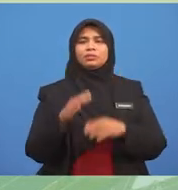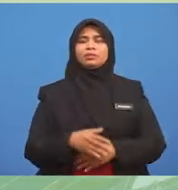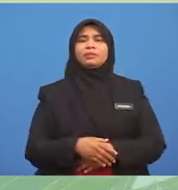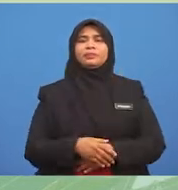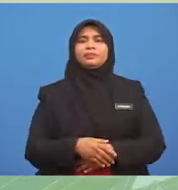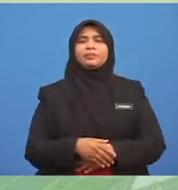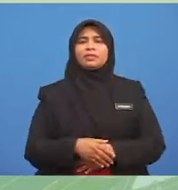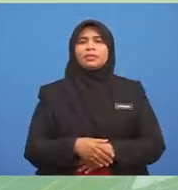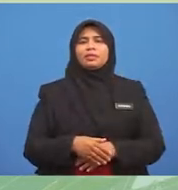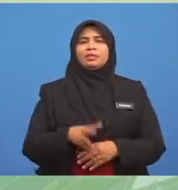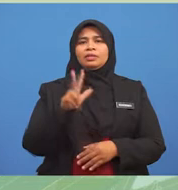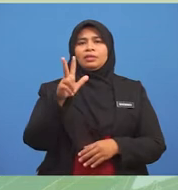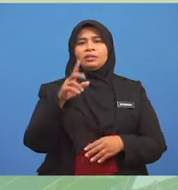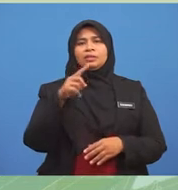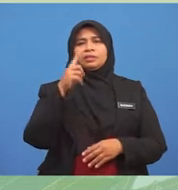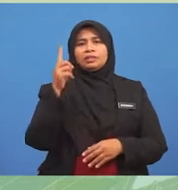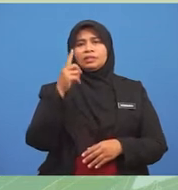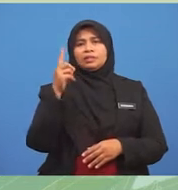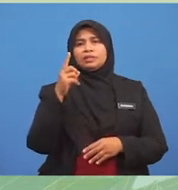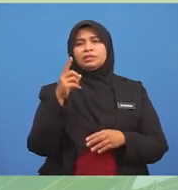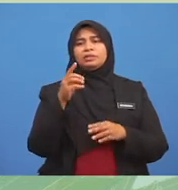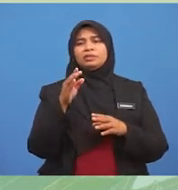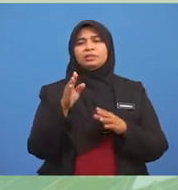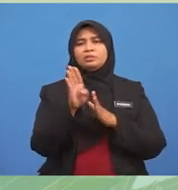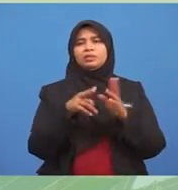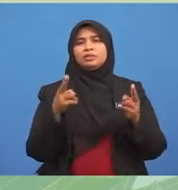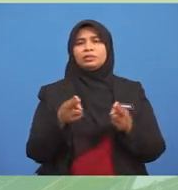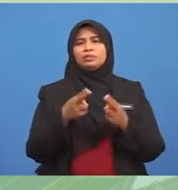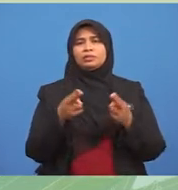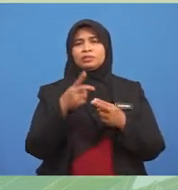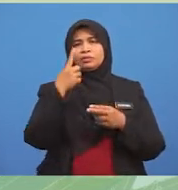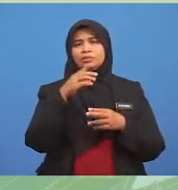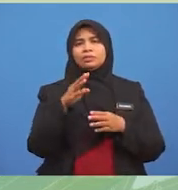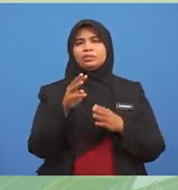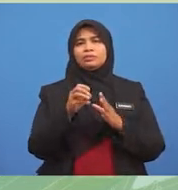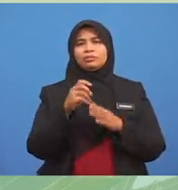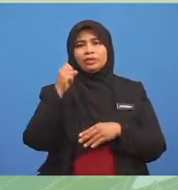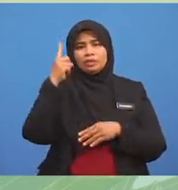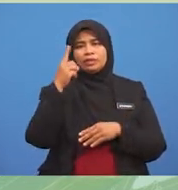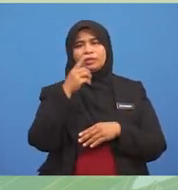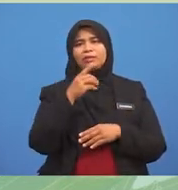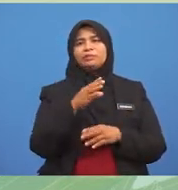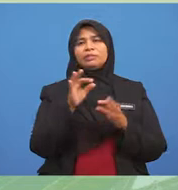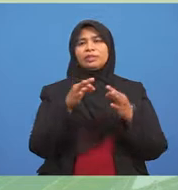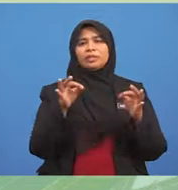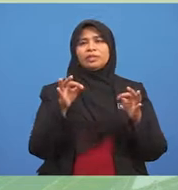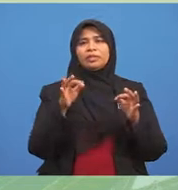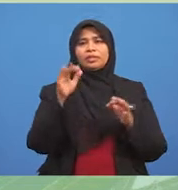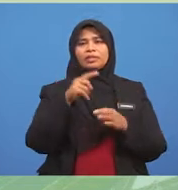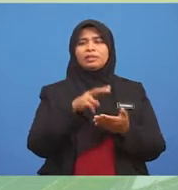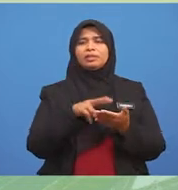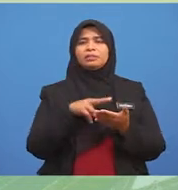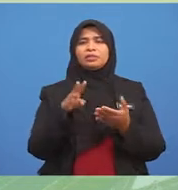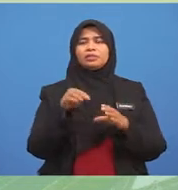sebagai orang Islam hendaklah sentiasa berusaha untuk memahami dan menghayati ayat-ayat yang dibaca dalam solat